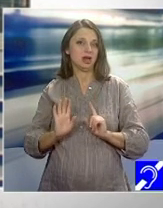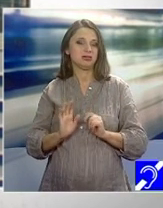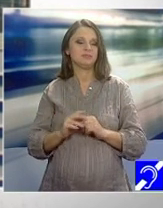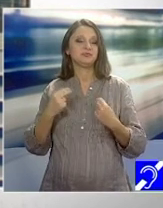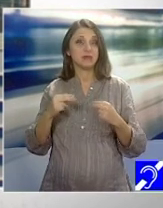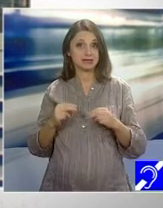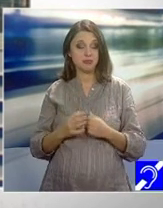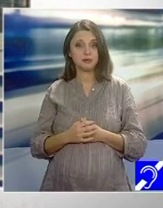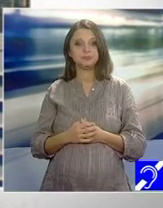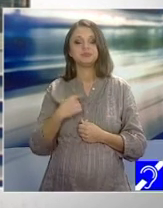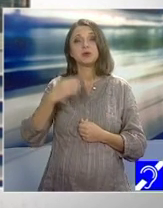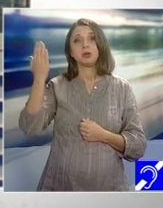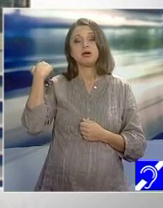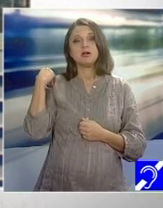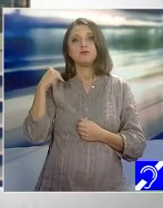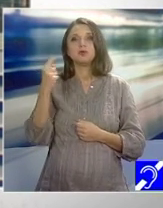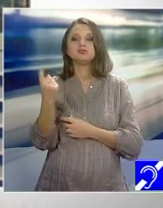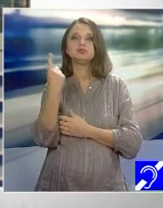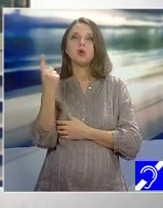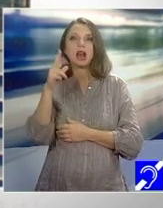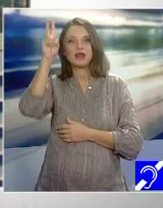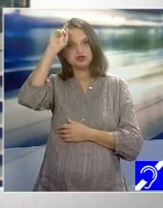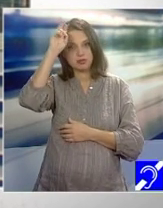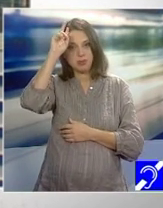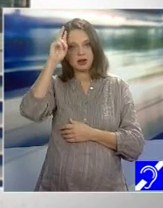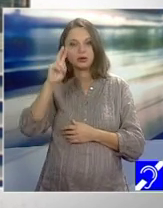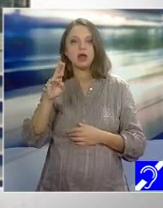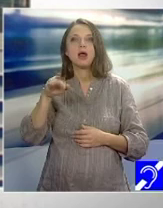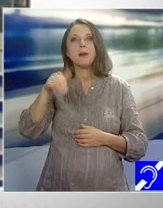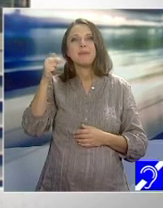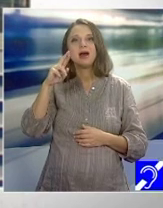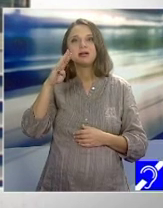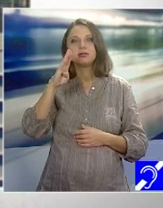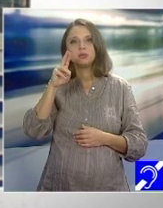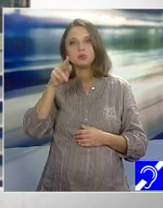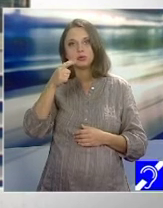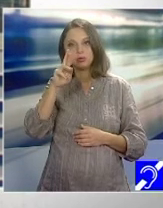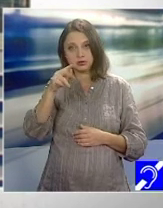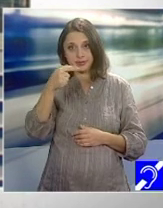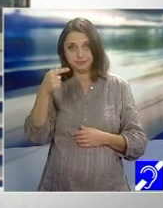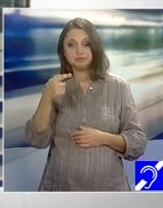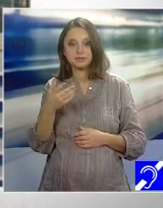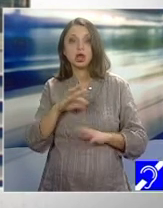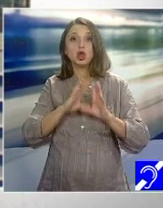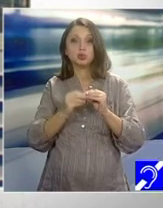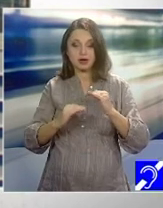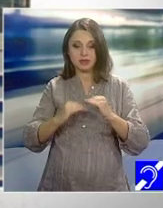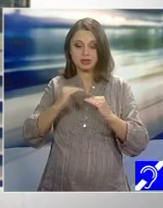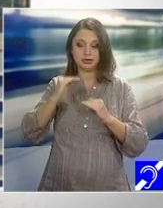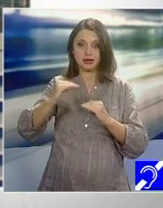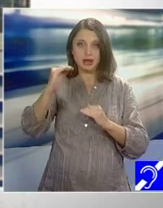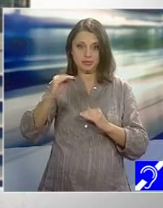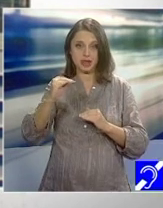exemplu, am fost într-un oraș în Germania, Marburg. Toate treptele din oraș erau